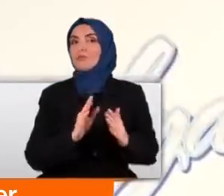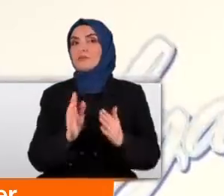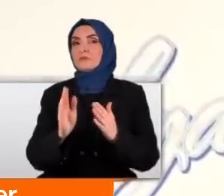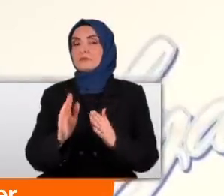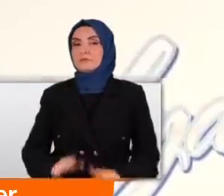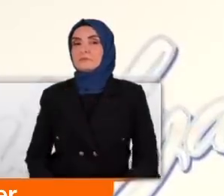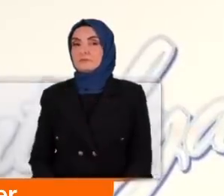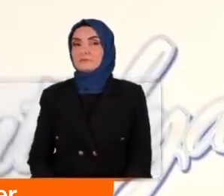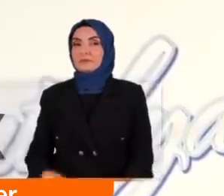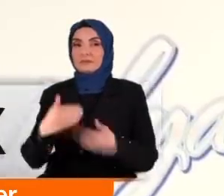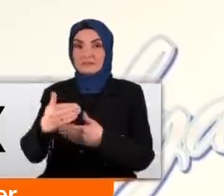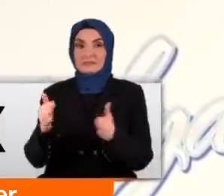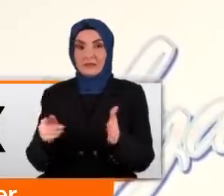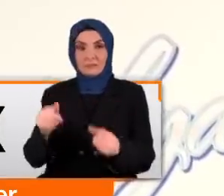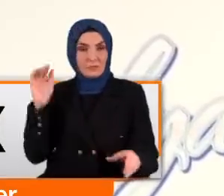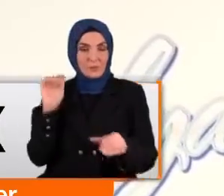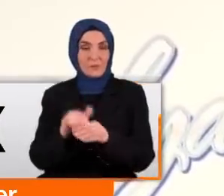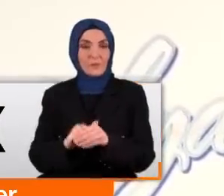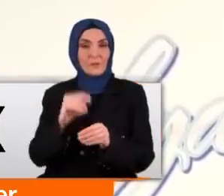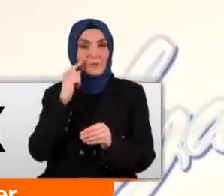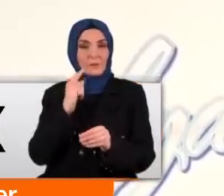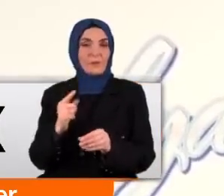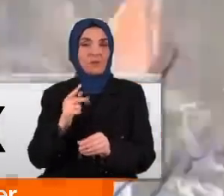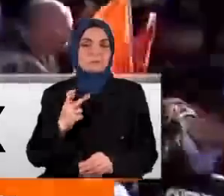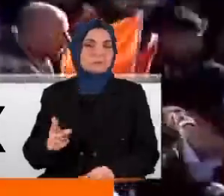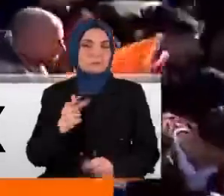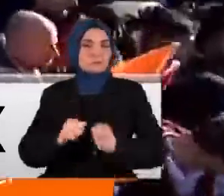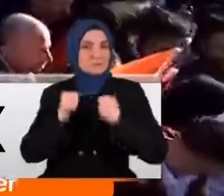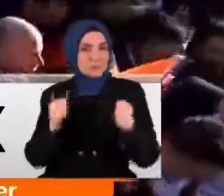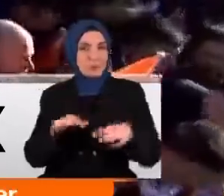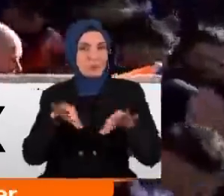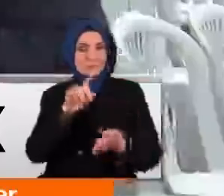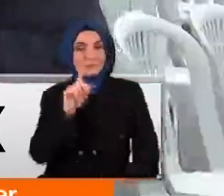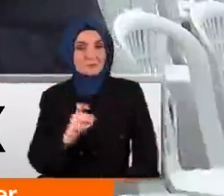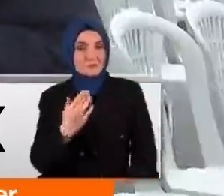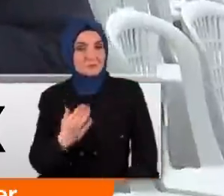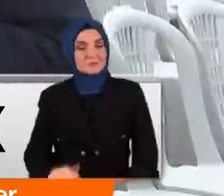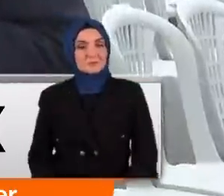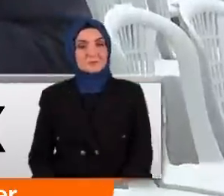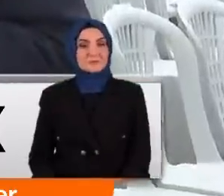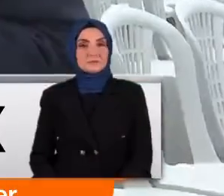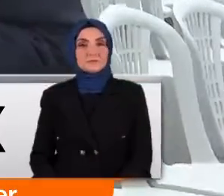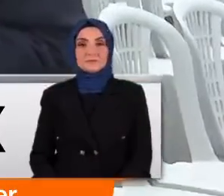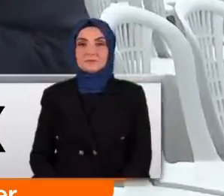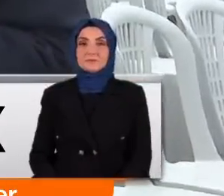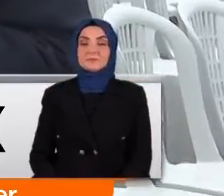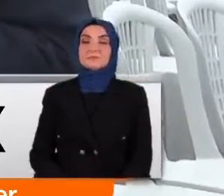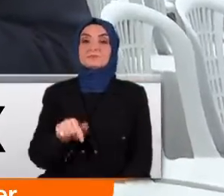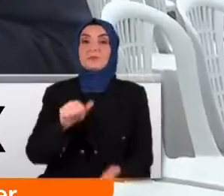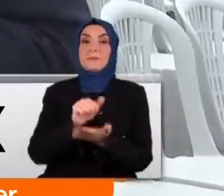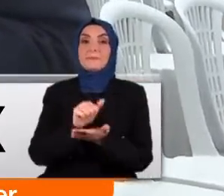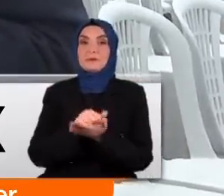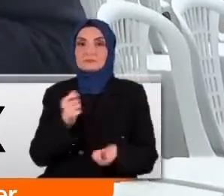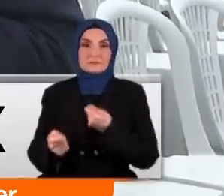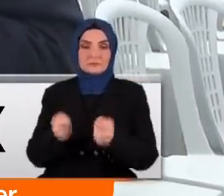Ve sandıkları gümbür gümbür patlatmaya hazır mıyız? Alanda basın mensupları için platform kuruldu.